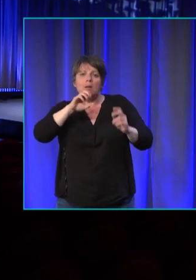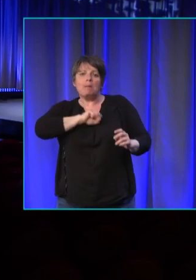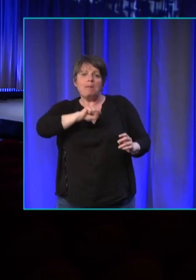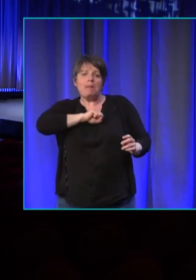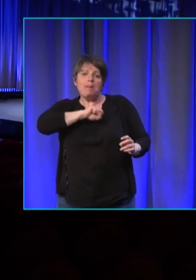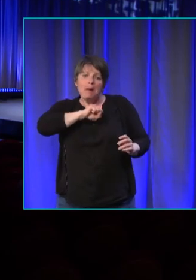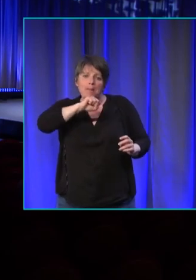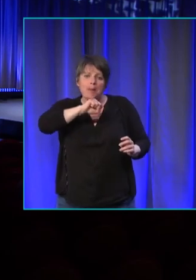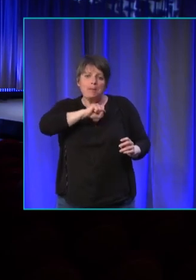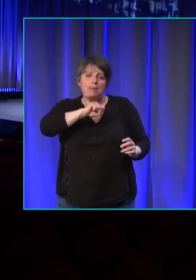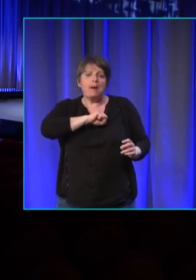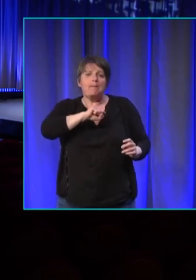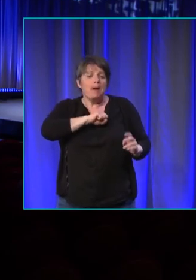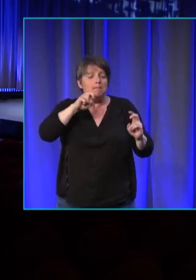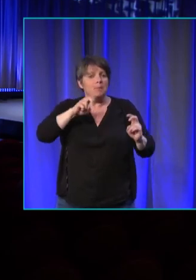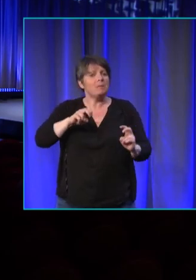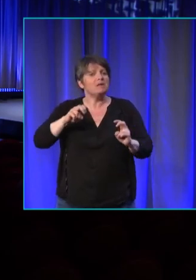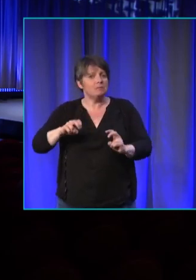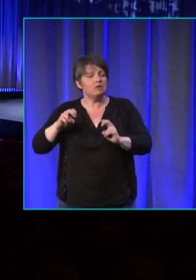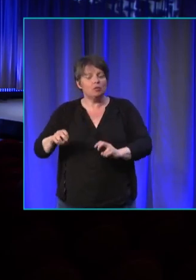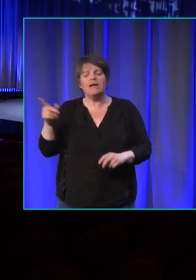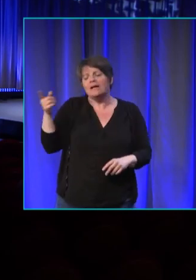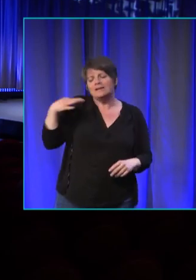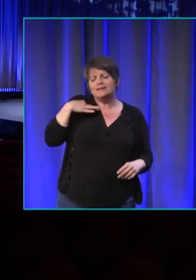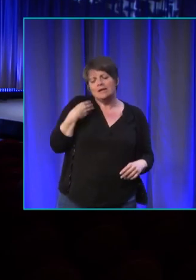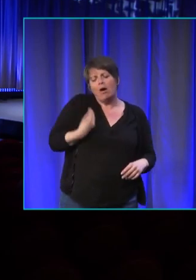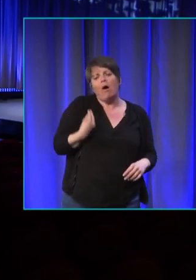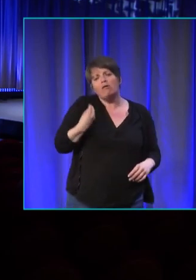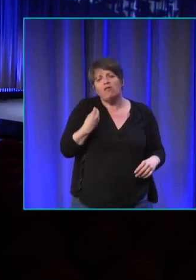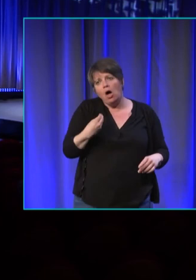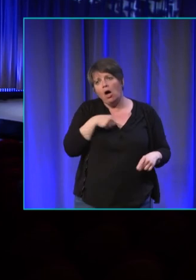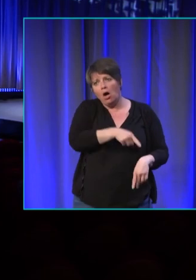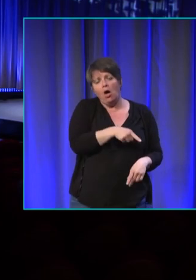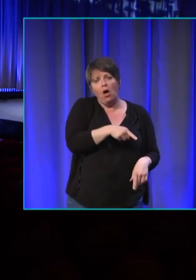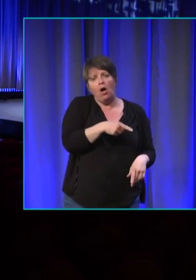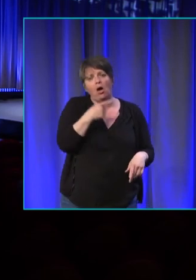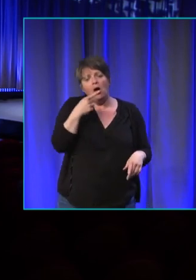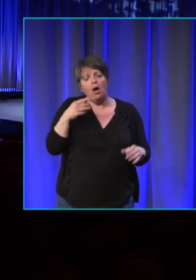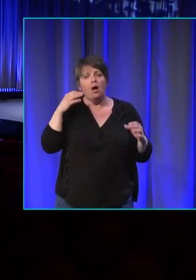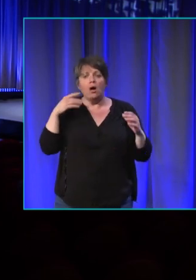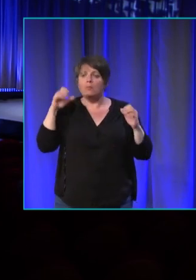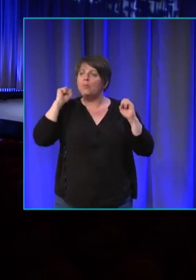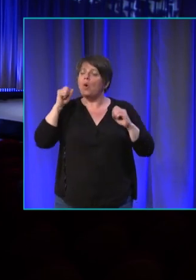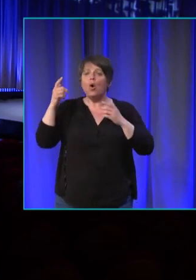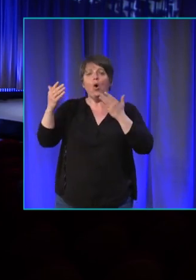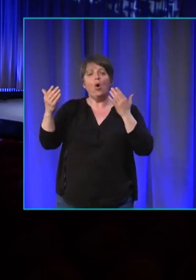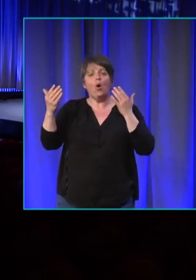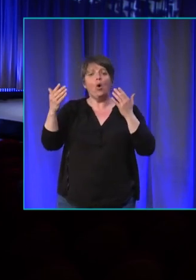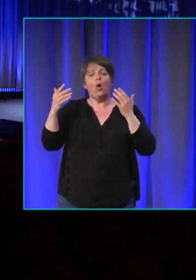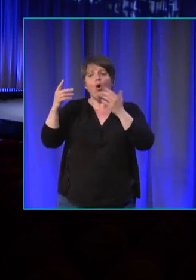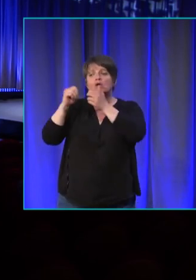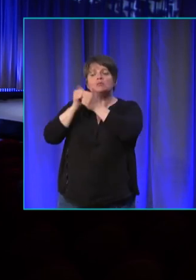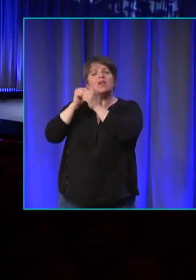également, vous dites les enfants sont comparables à des athlètes de haut